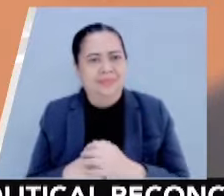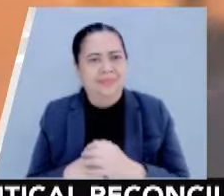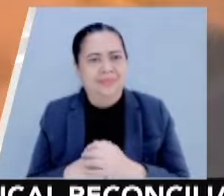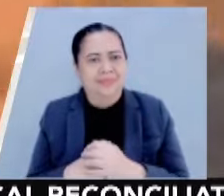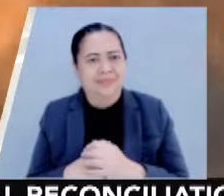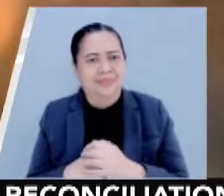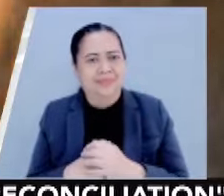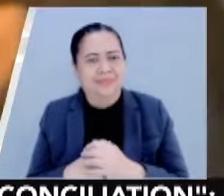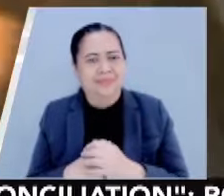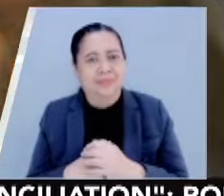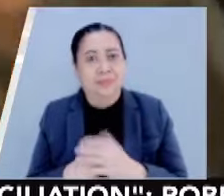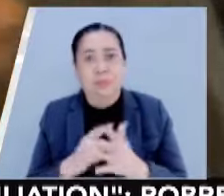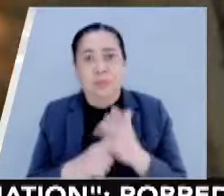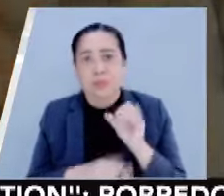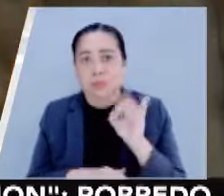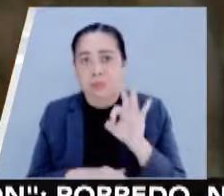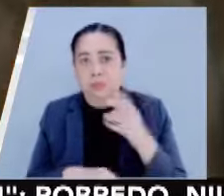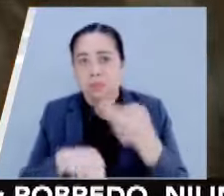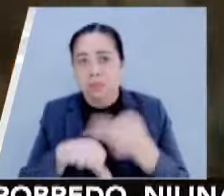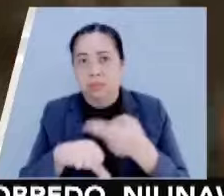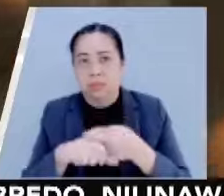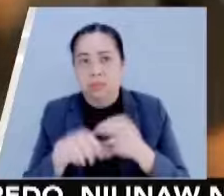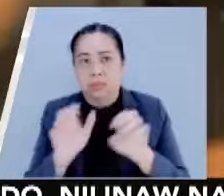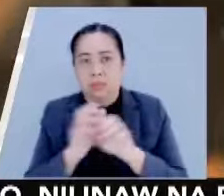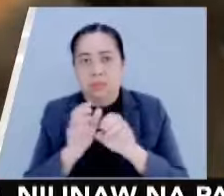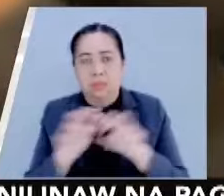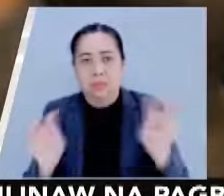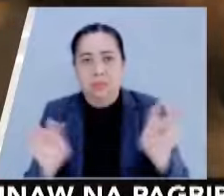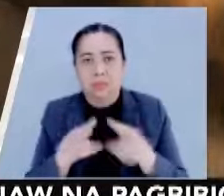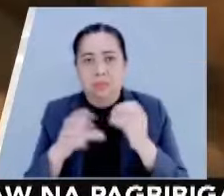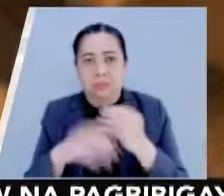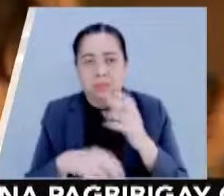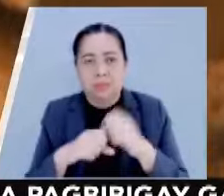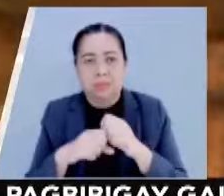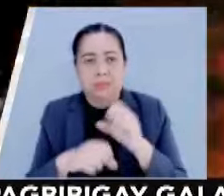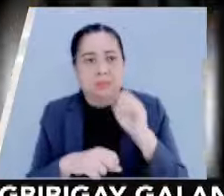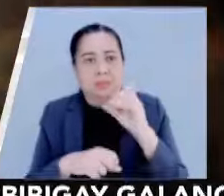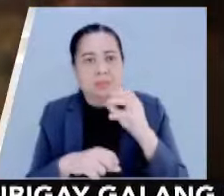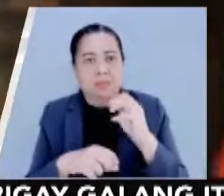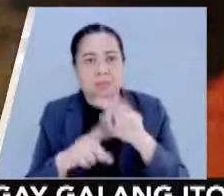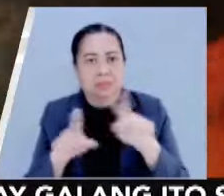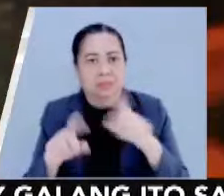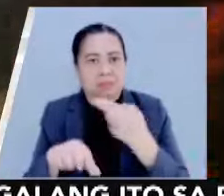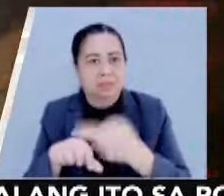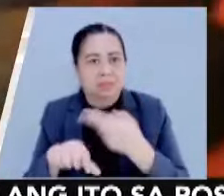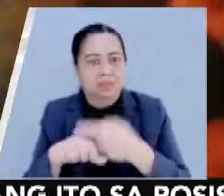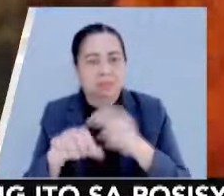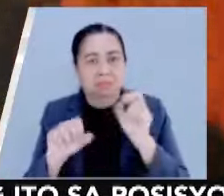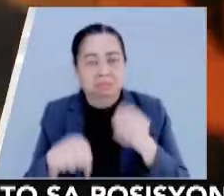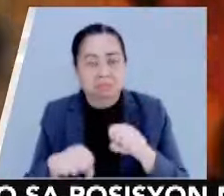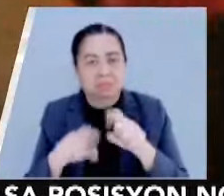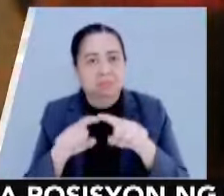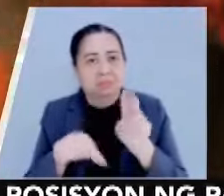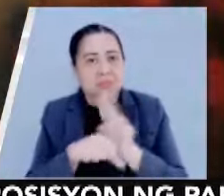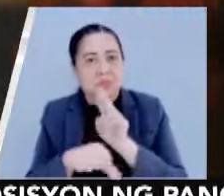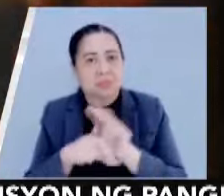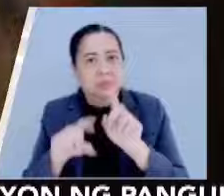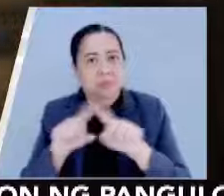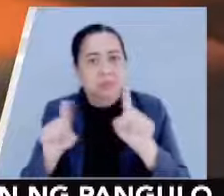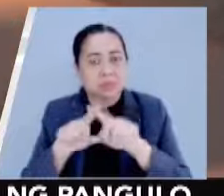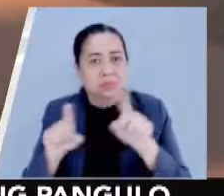What if may mga batong gaya ng volcanic at sedimentary rocks na pwedeng gamitin laban sa iba't ibang klase ng